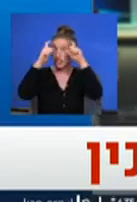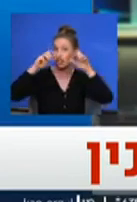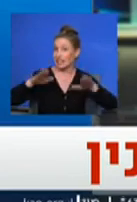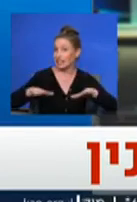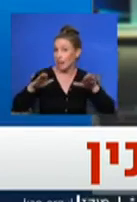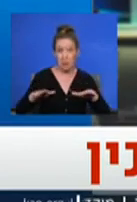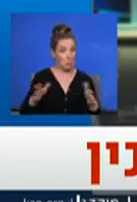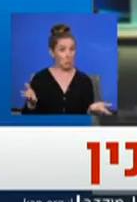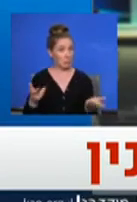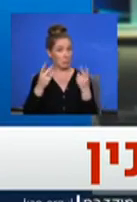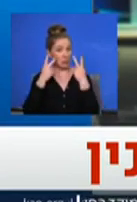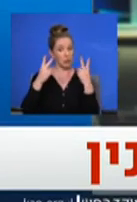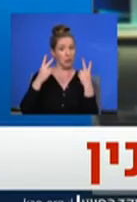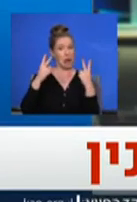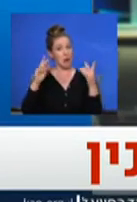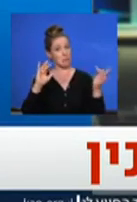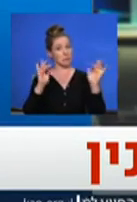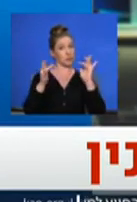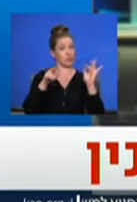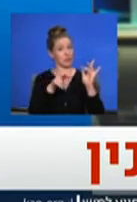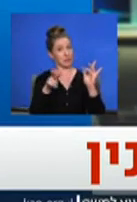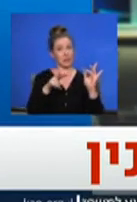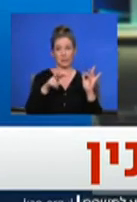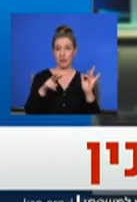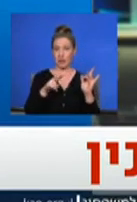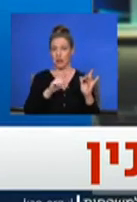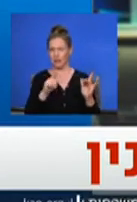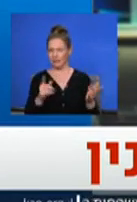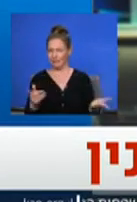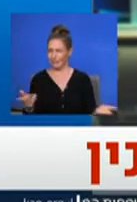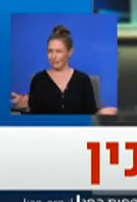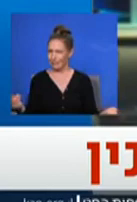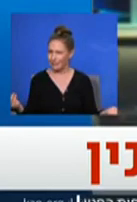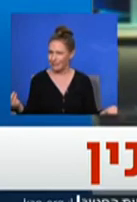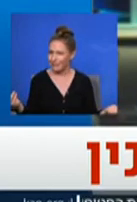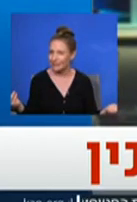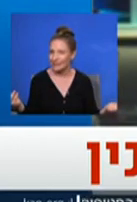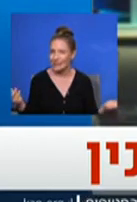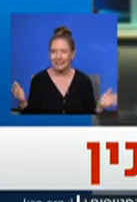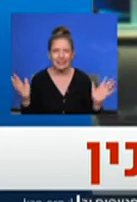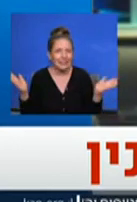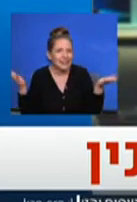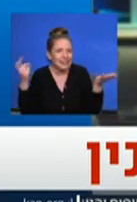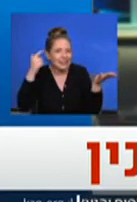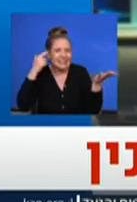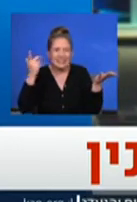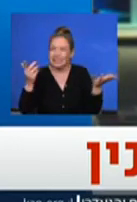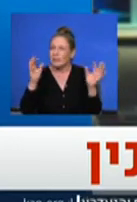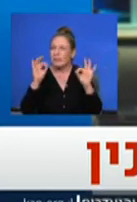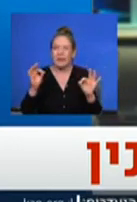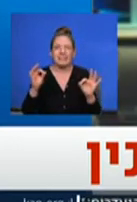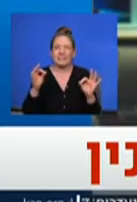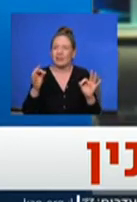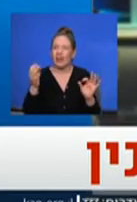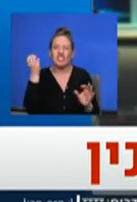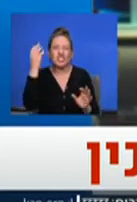מסוכסכים ביניהם והם לא אחראים. איזה קריסה של חרטות שקורסות כאן אחת אחרי